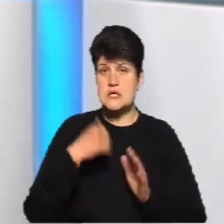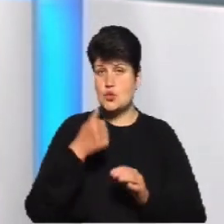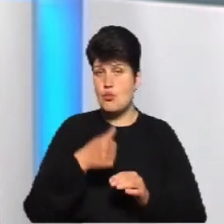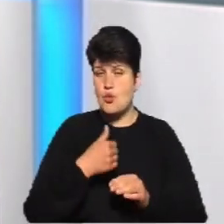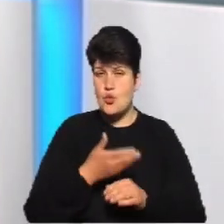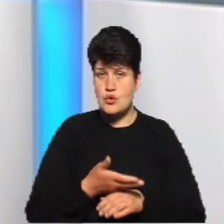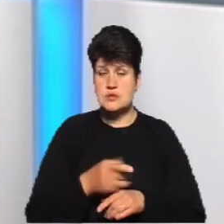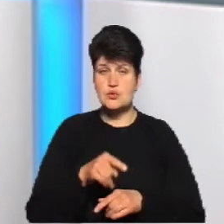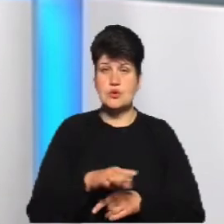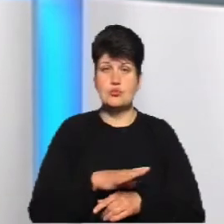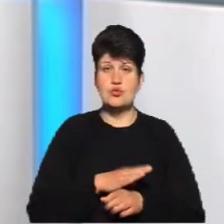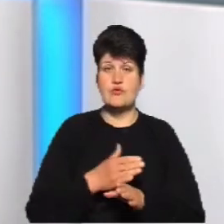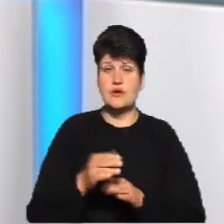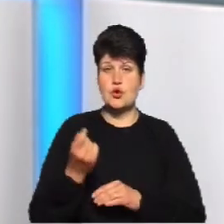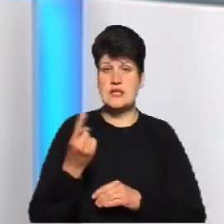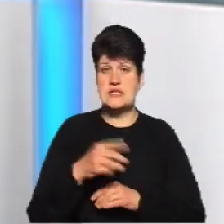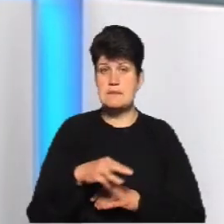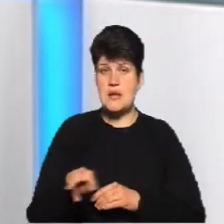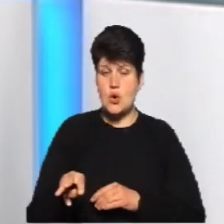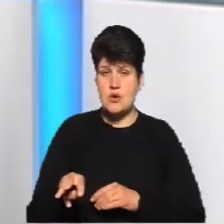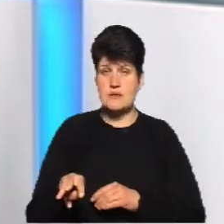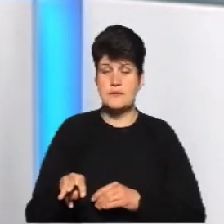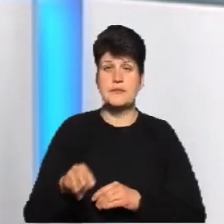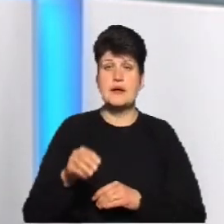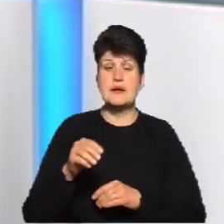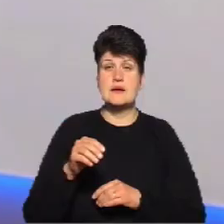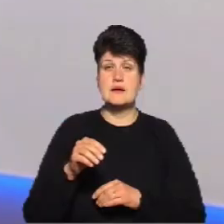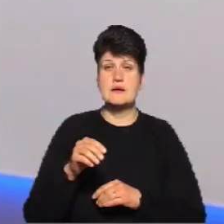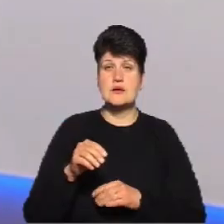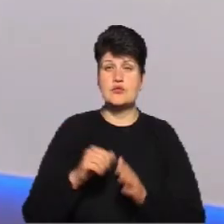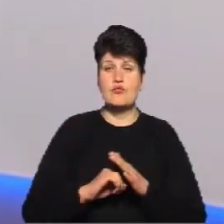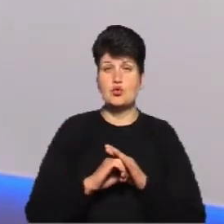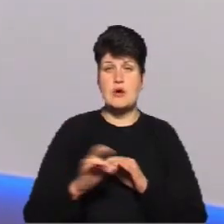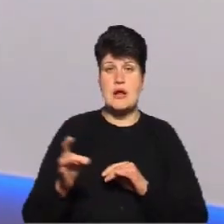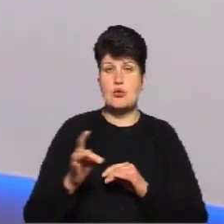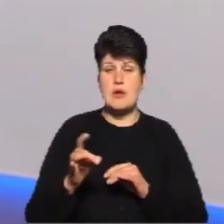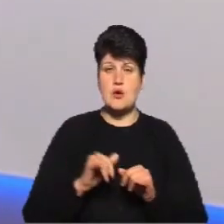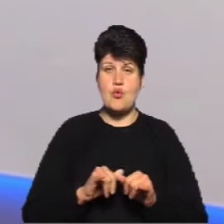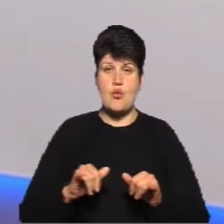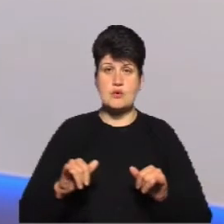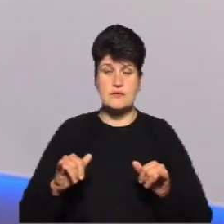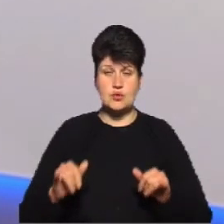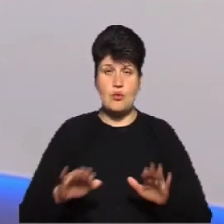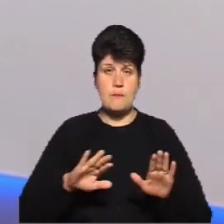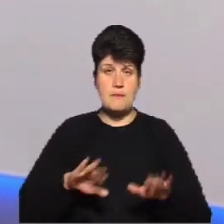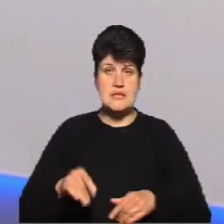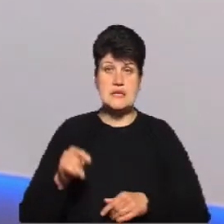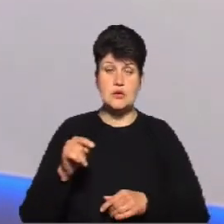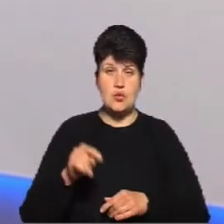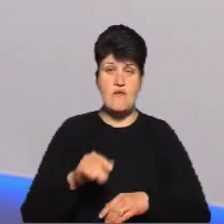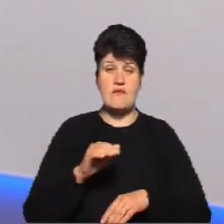було виділено біля 11 мільйонів з фонду регіонального розвитку. Після того фактично